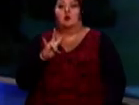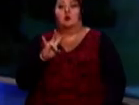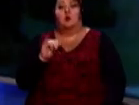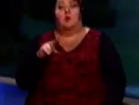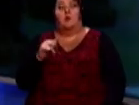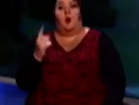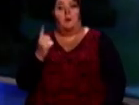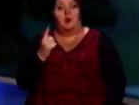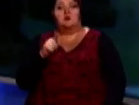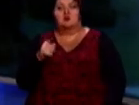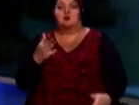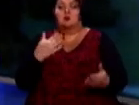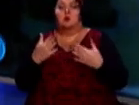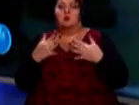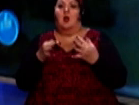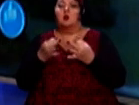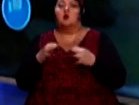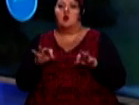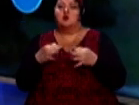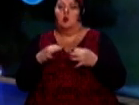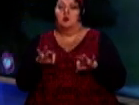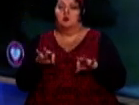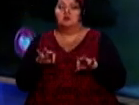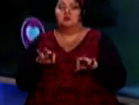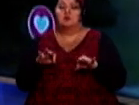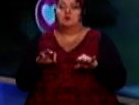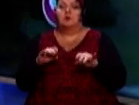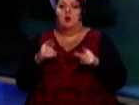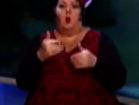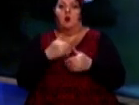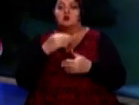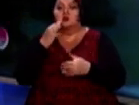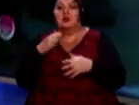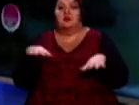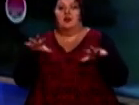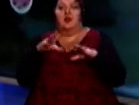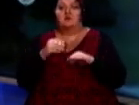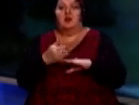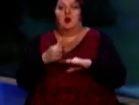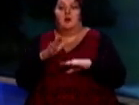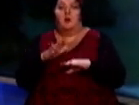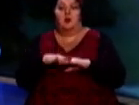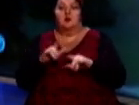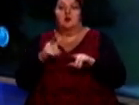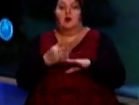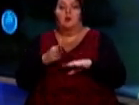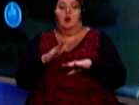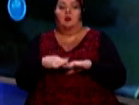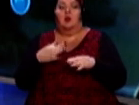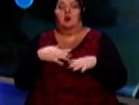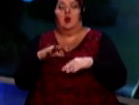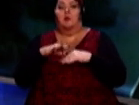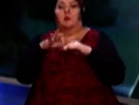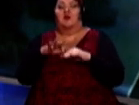те, що стосується доступності. Хочу сказати всім полтавцям, що в Полтаві сьогодні було, нами